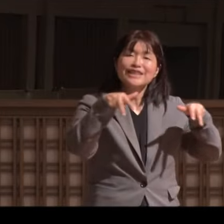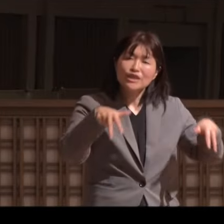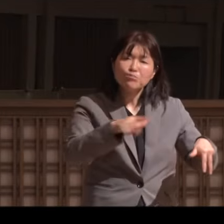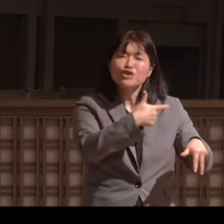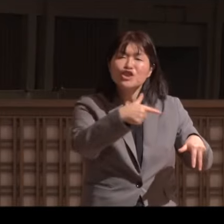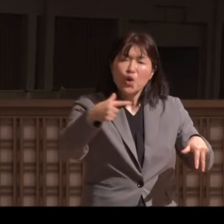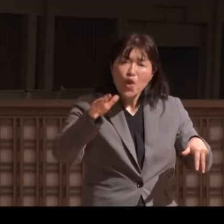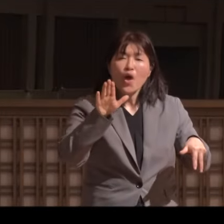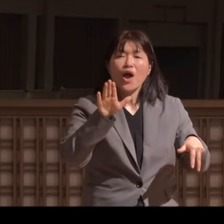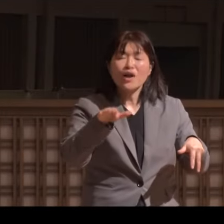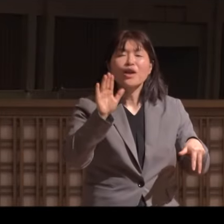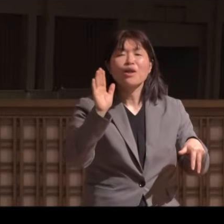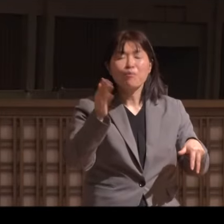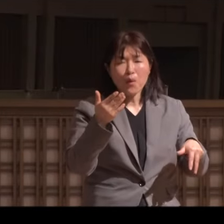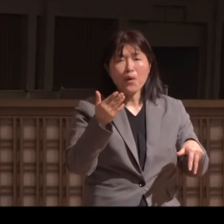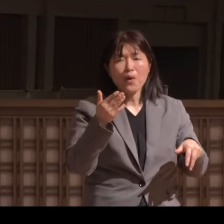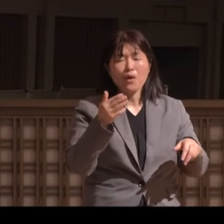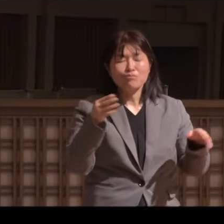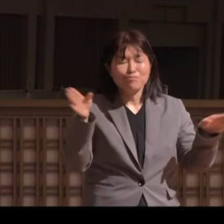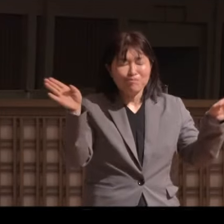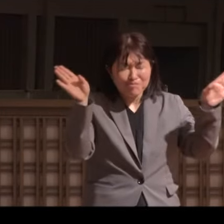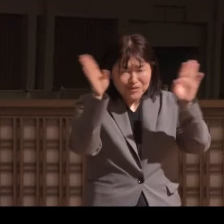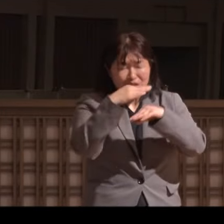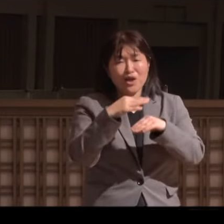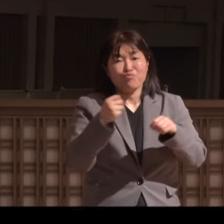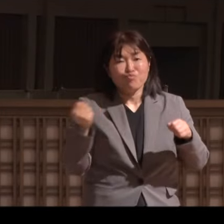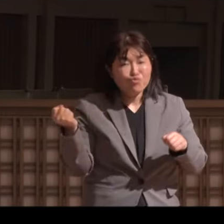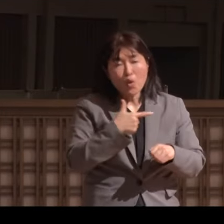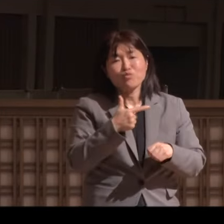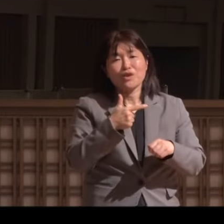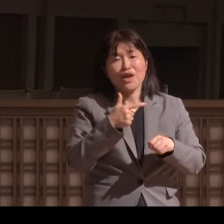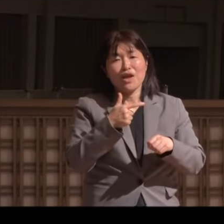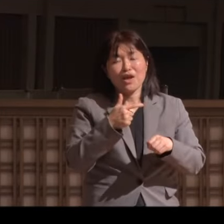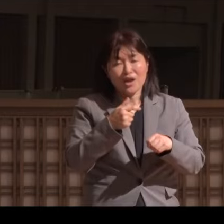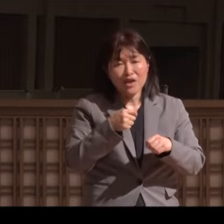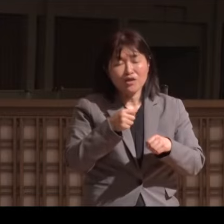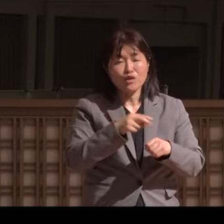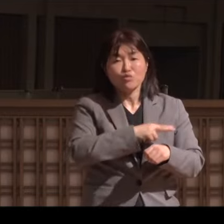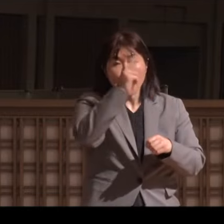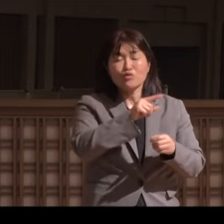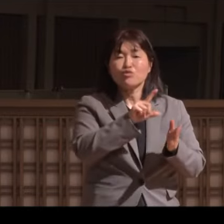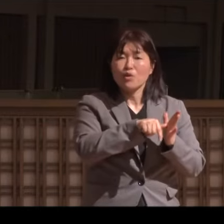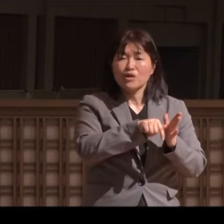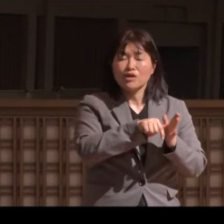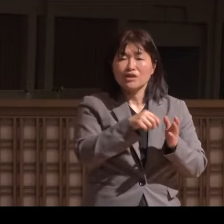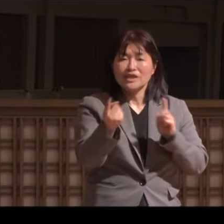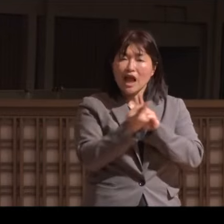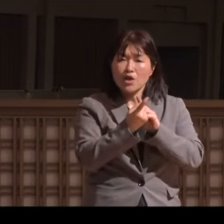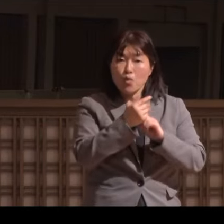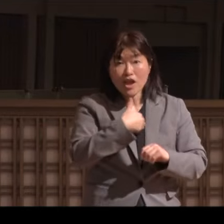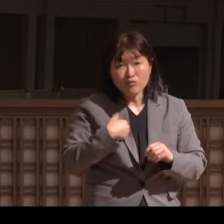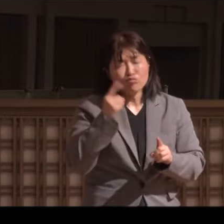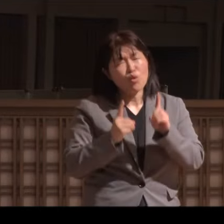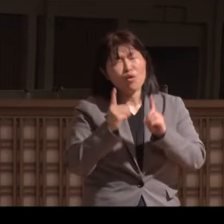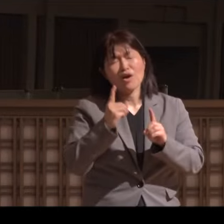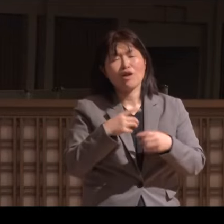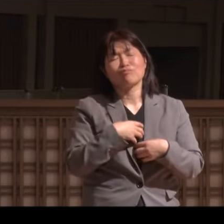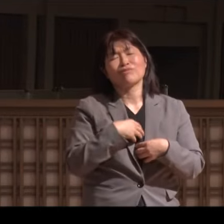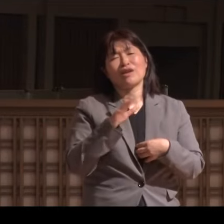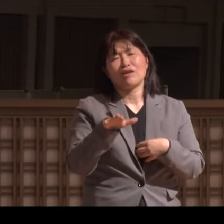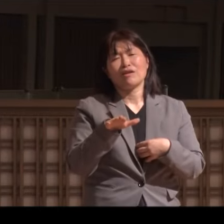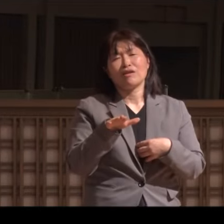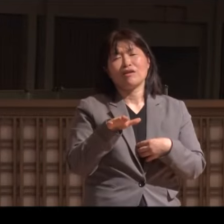色々とあるんですけれどもかといって真夜中に対応できるか当日に対応できるかというとなかなかその辺というのは難しかったので